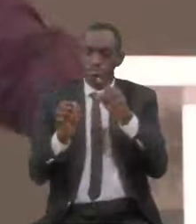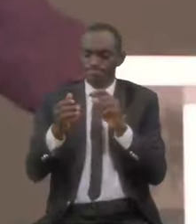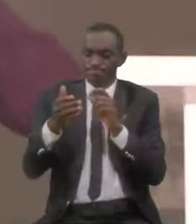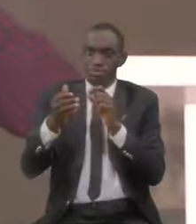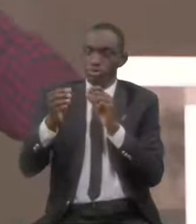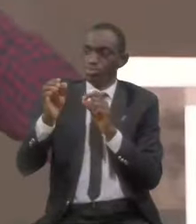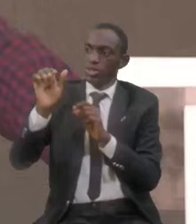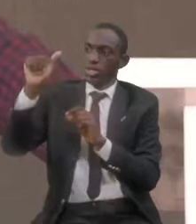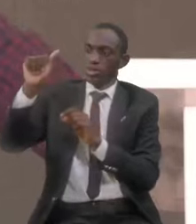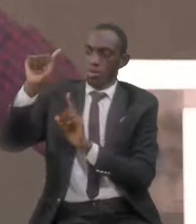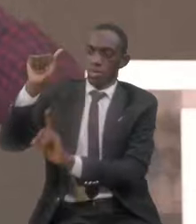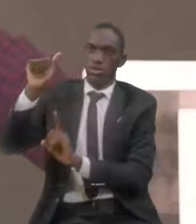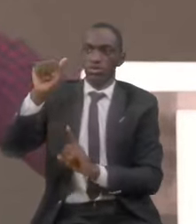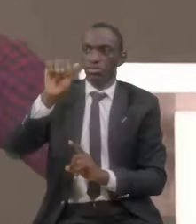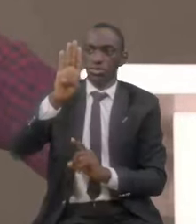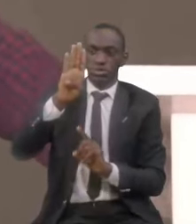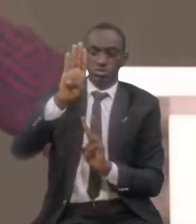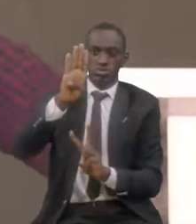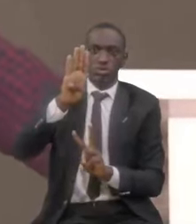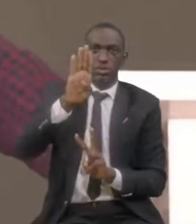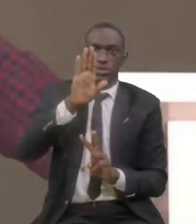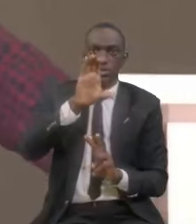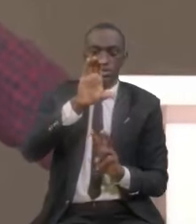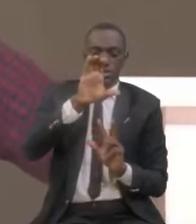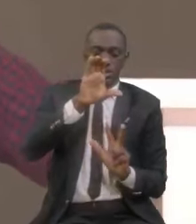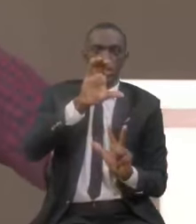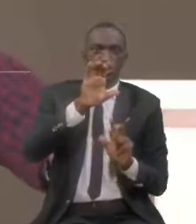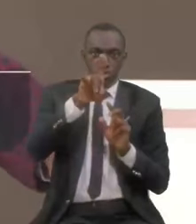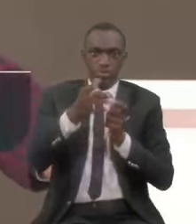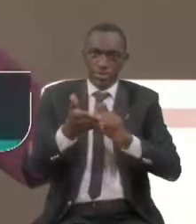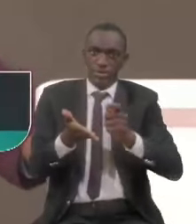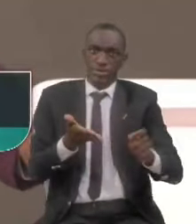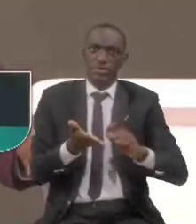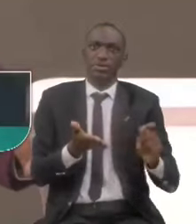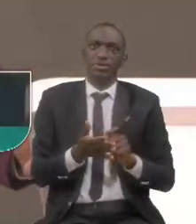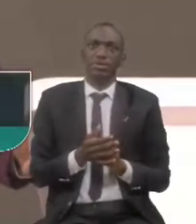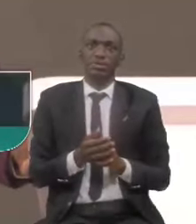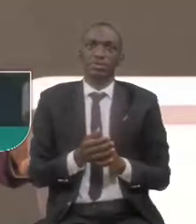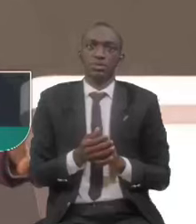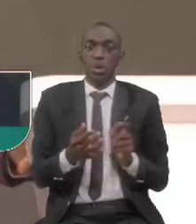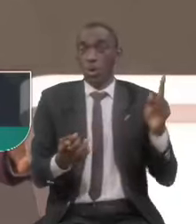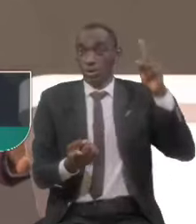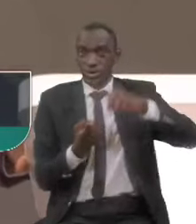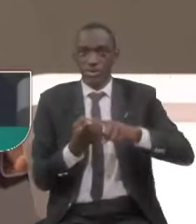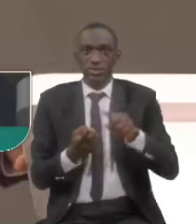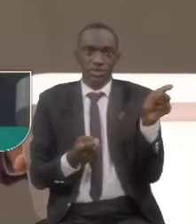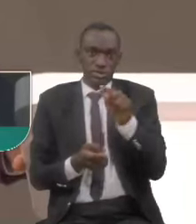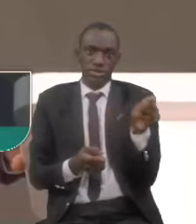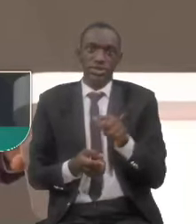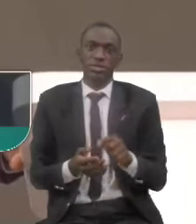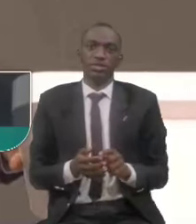Écrivez l'alphabet et numérotez de 1, B, 2, C, 3, 4,